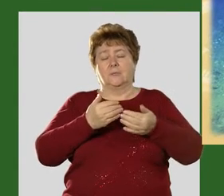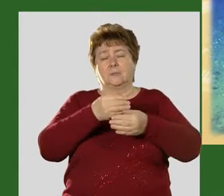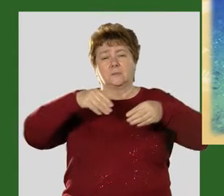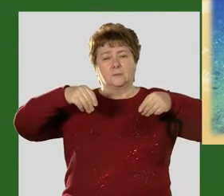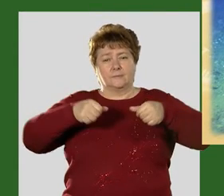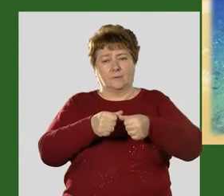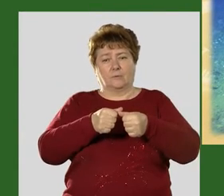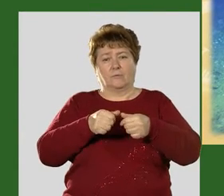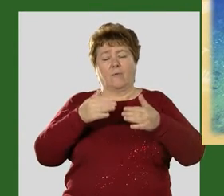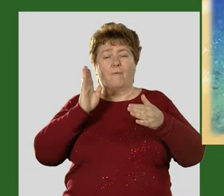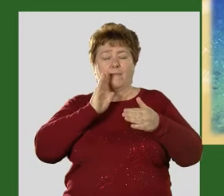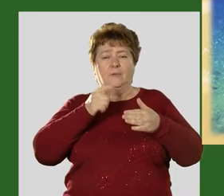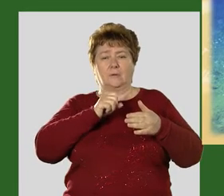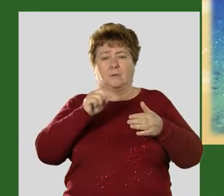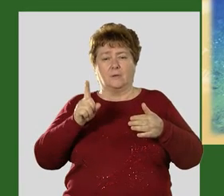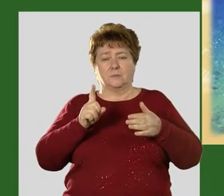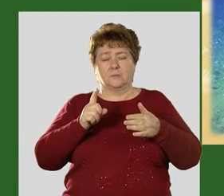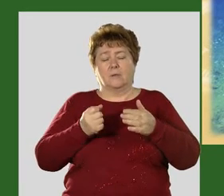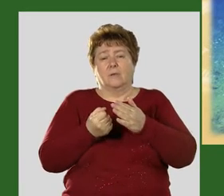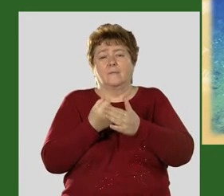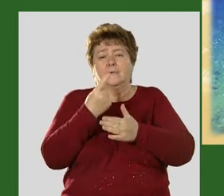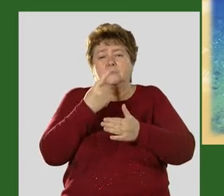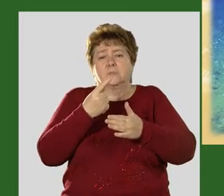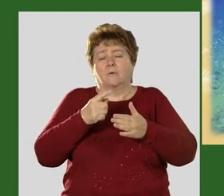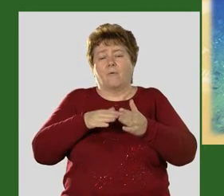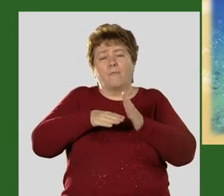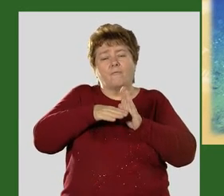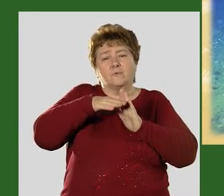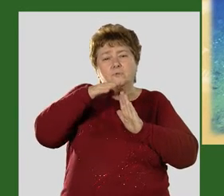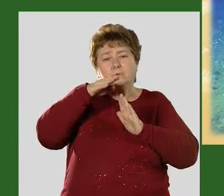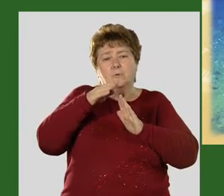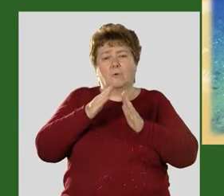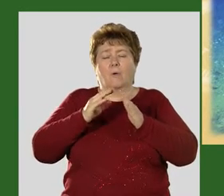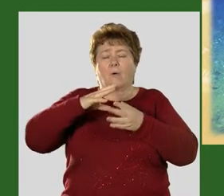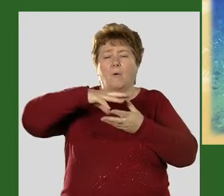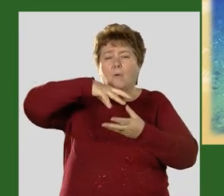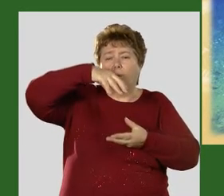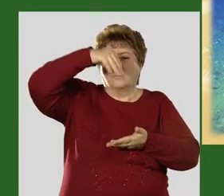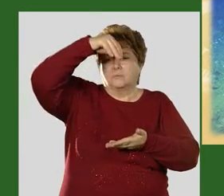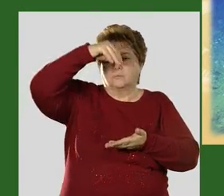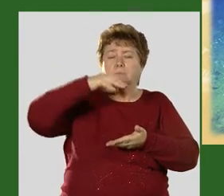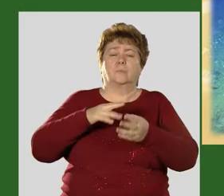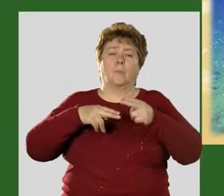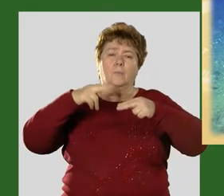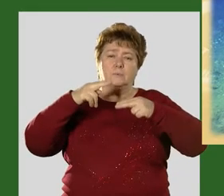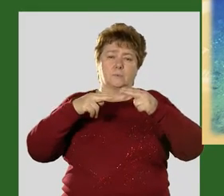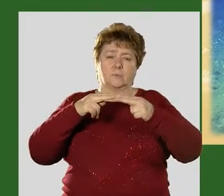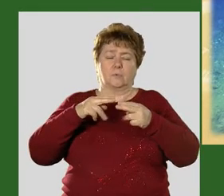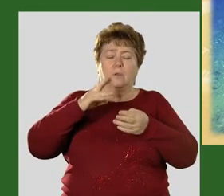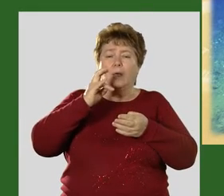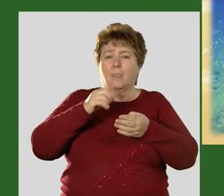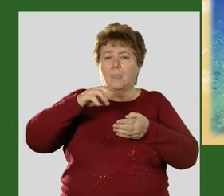с растворенными в воде газами возникают довольно высокие конусообразные постройки.